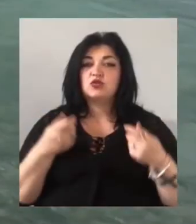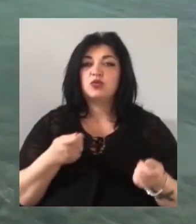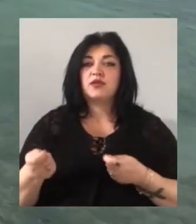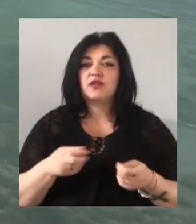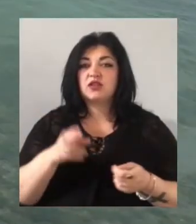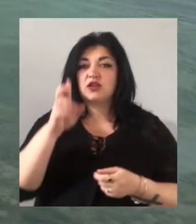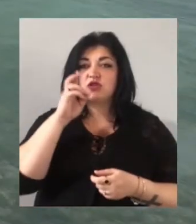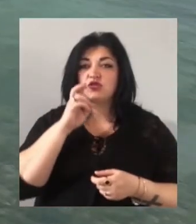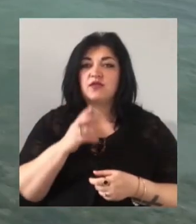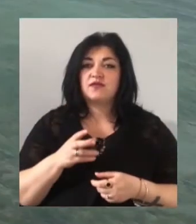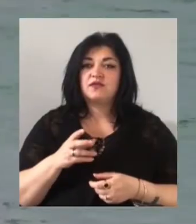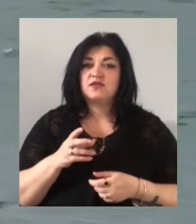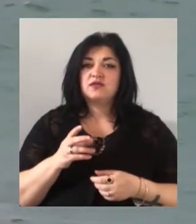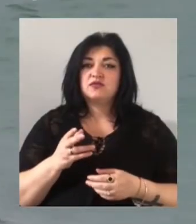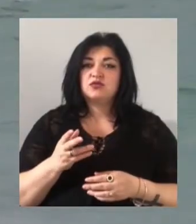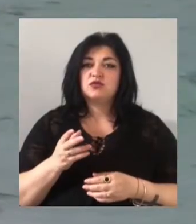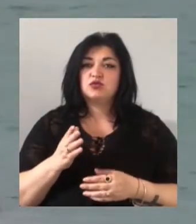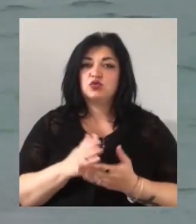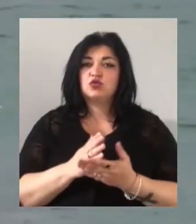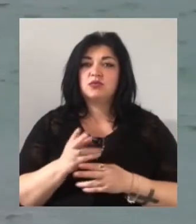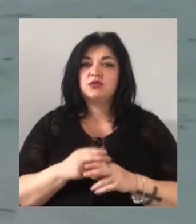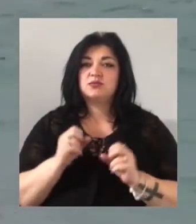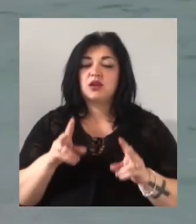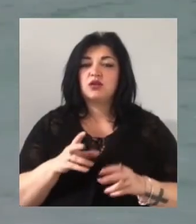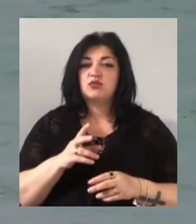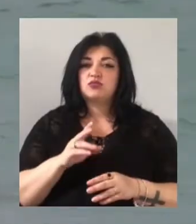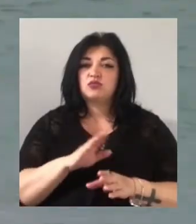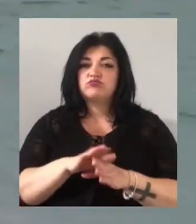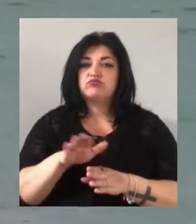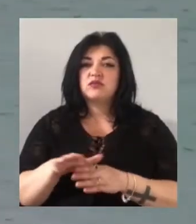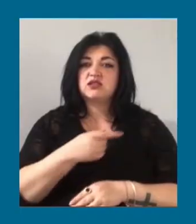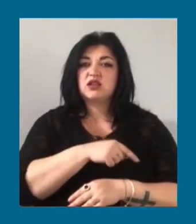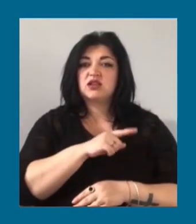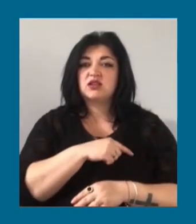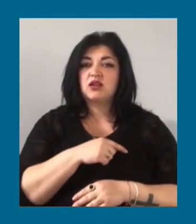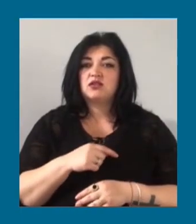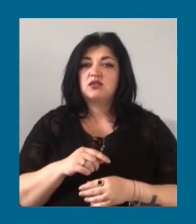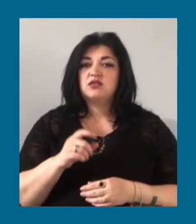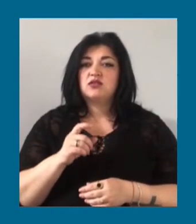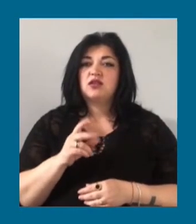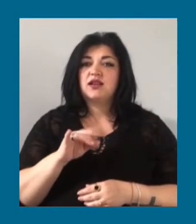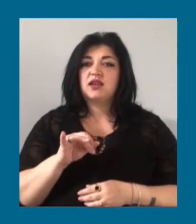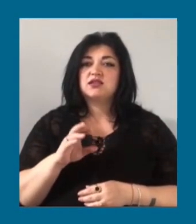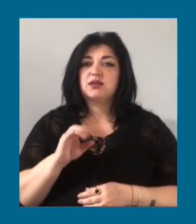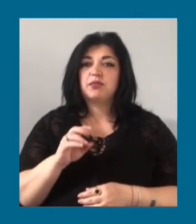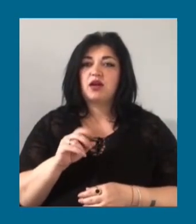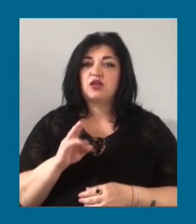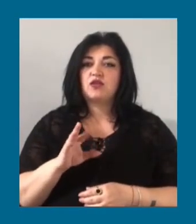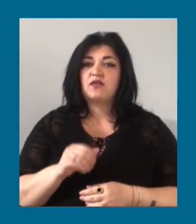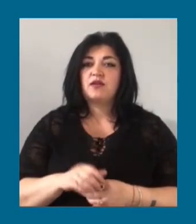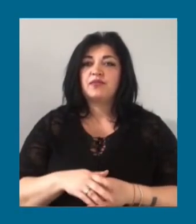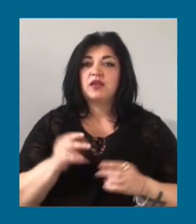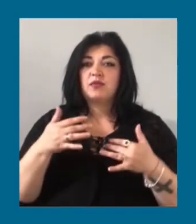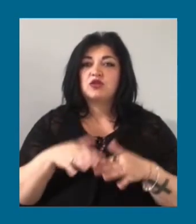за дотриманням санітарного законодавства Держпродспоживслужби Одещини Лідія Степанова. Проби морської води, які були